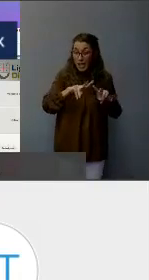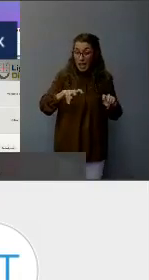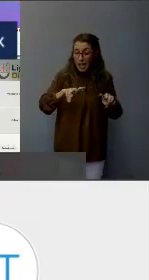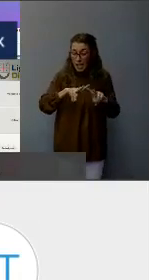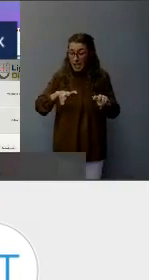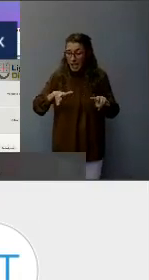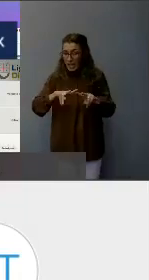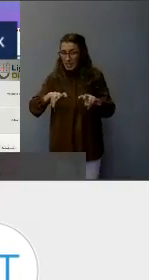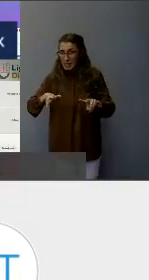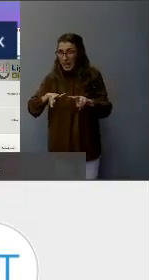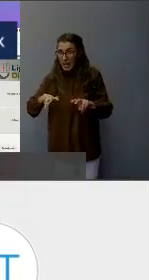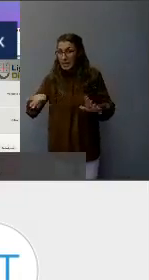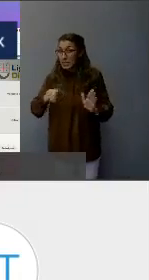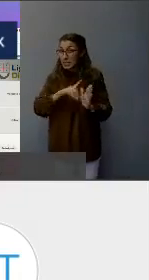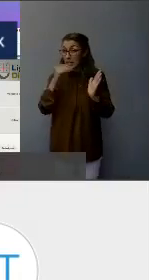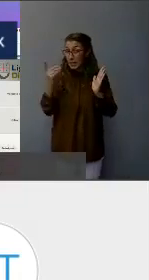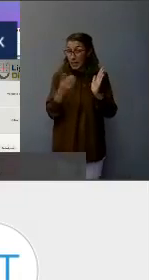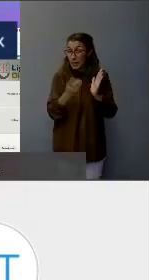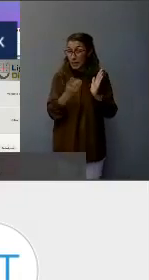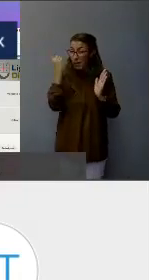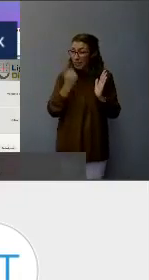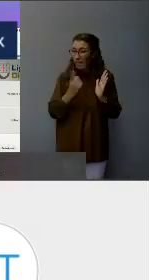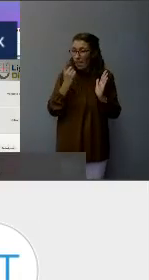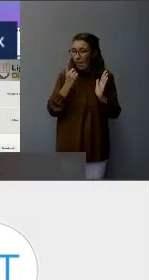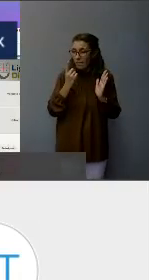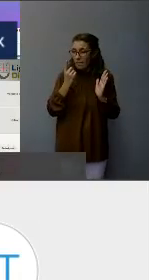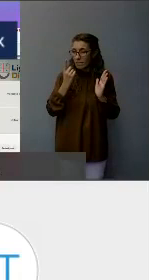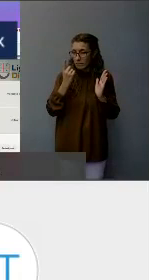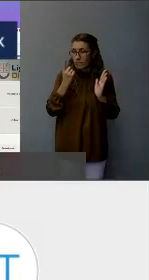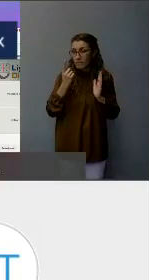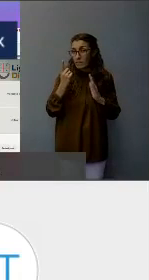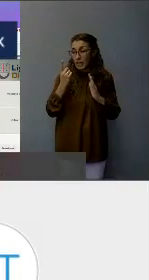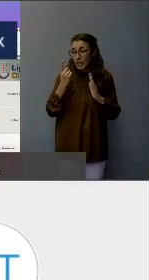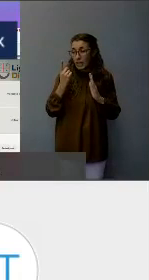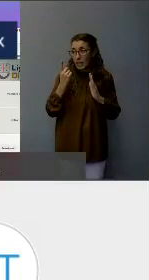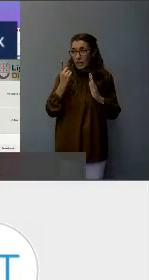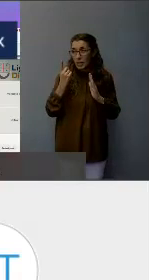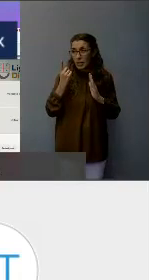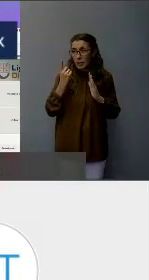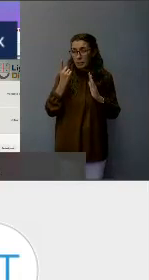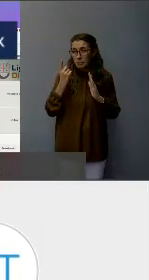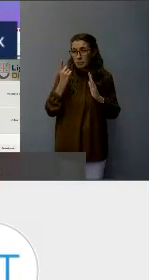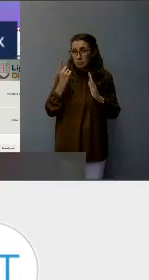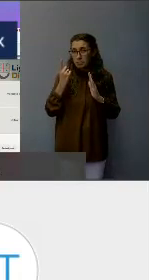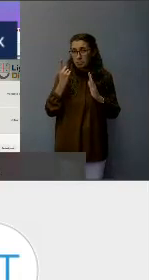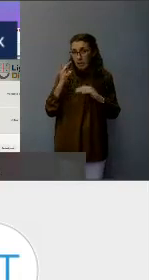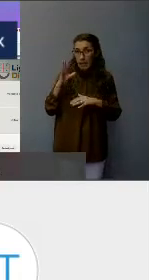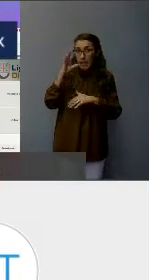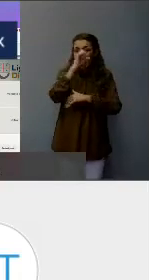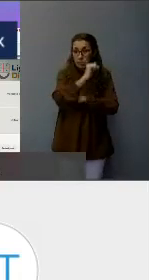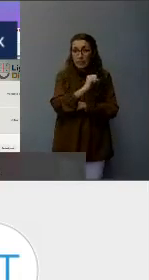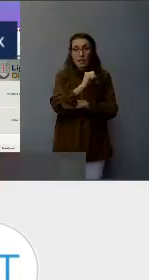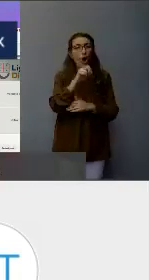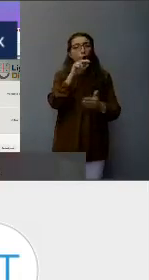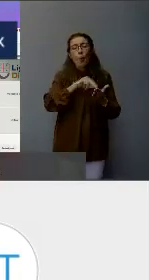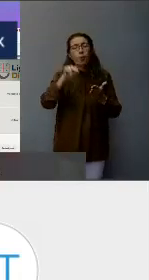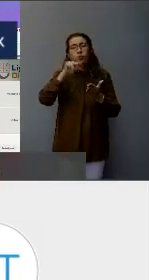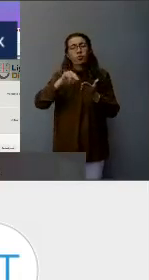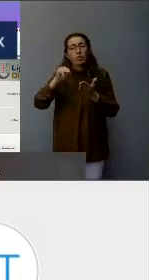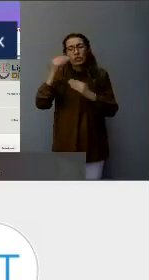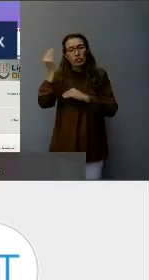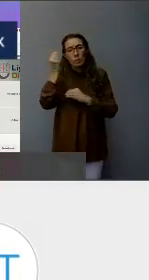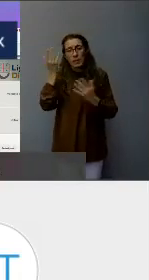devono considerare anche il parere che è stata espressa dagli uffici preposti